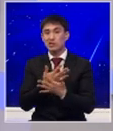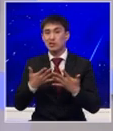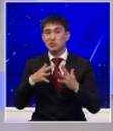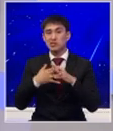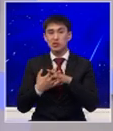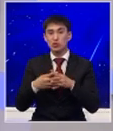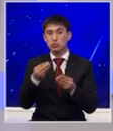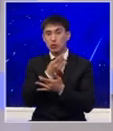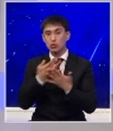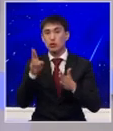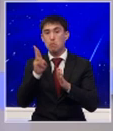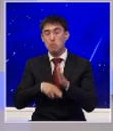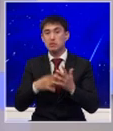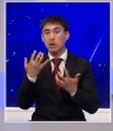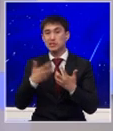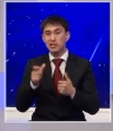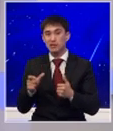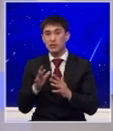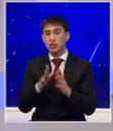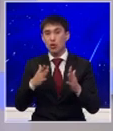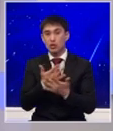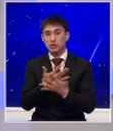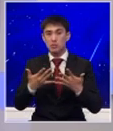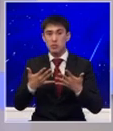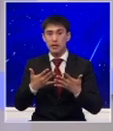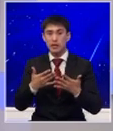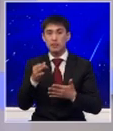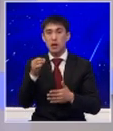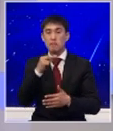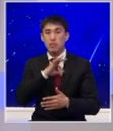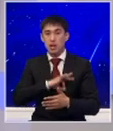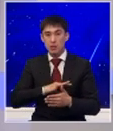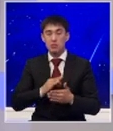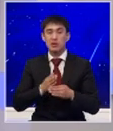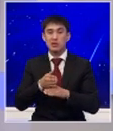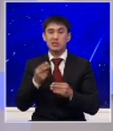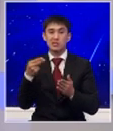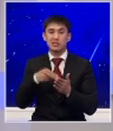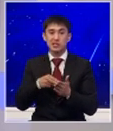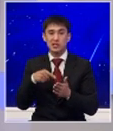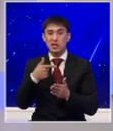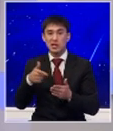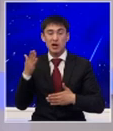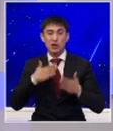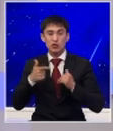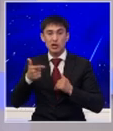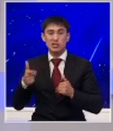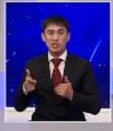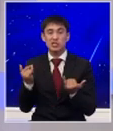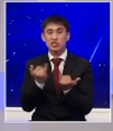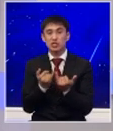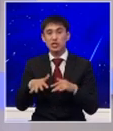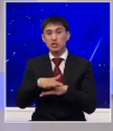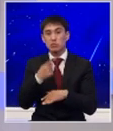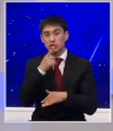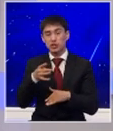разнообразная сельхозпродукция без посредников. Широкий ассортимент и приемлемые цены порадуют как горожан, так и жителей из